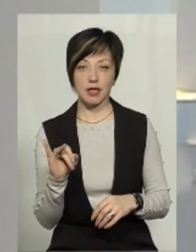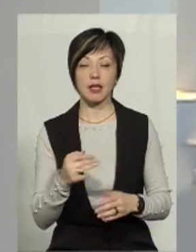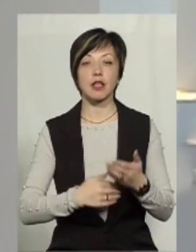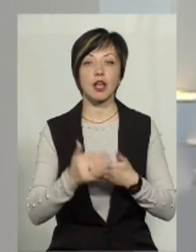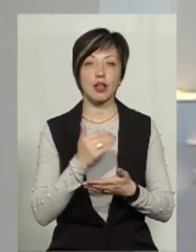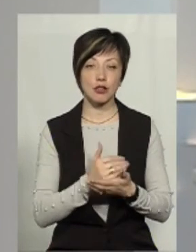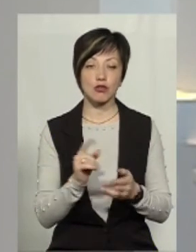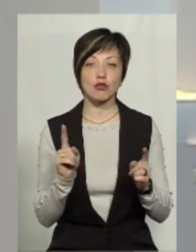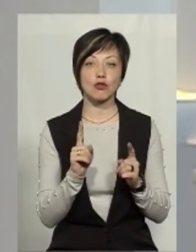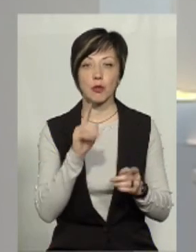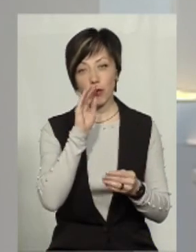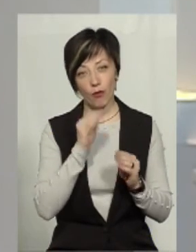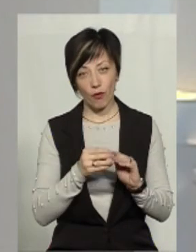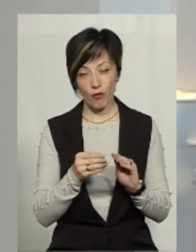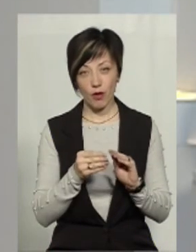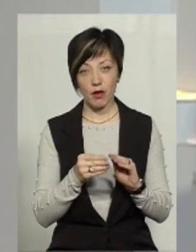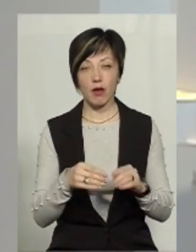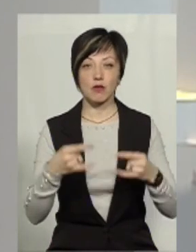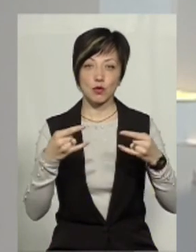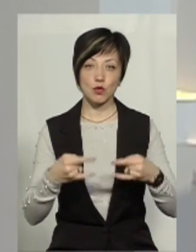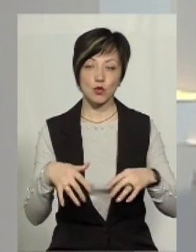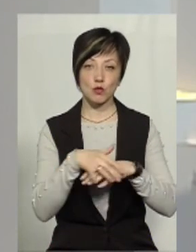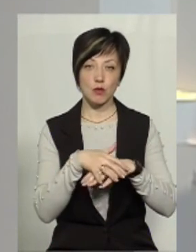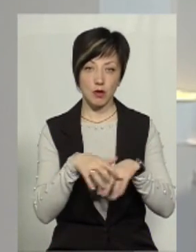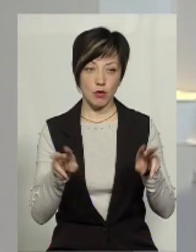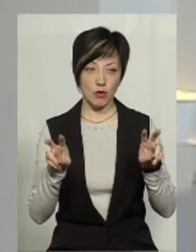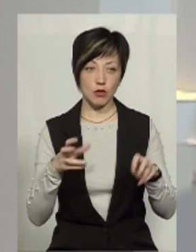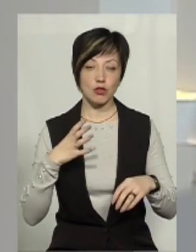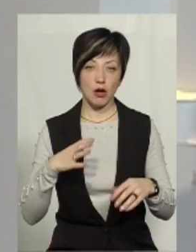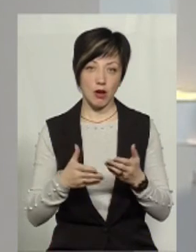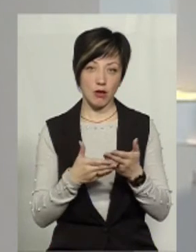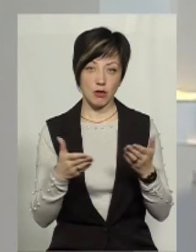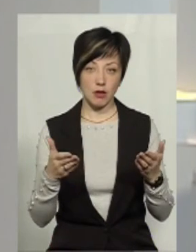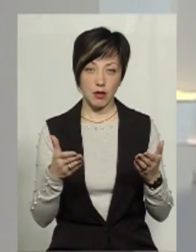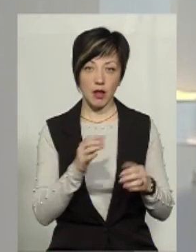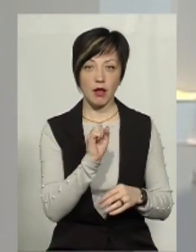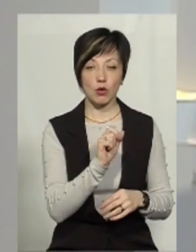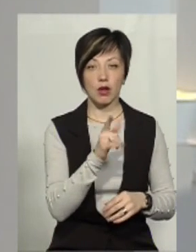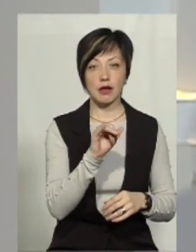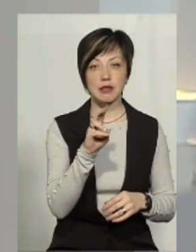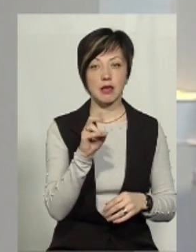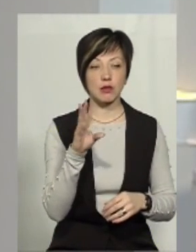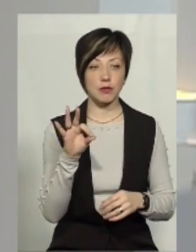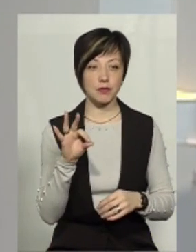І нарешті, що він приховує? У студії Суспільного чекають на Анатолія